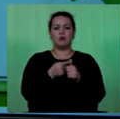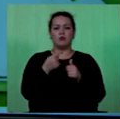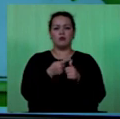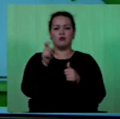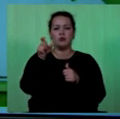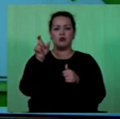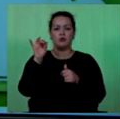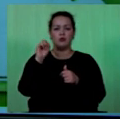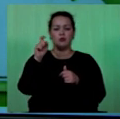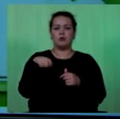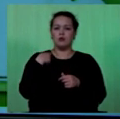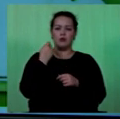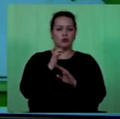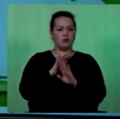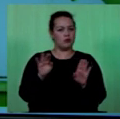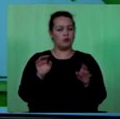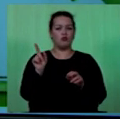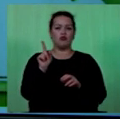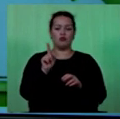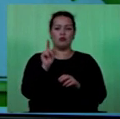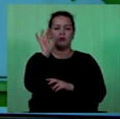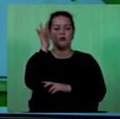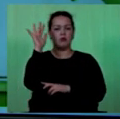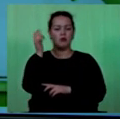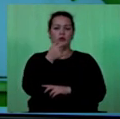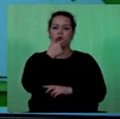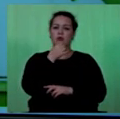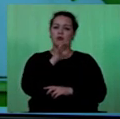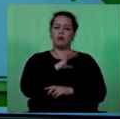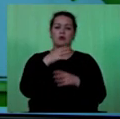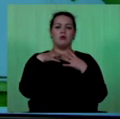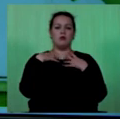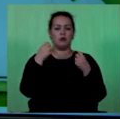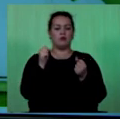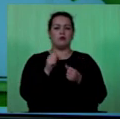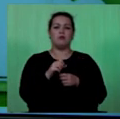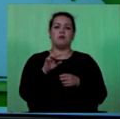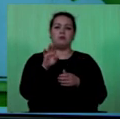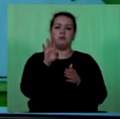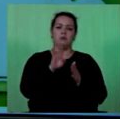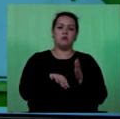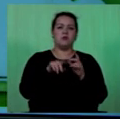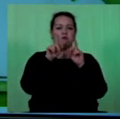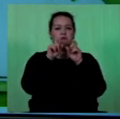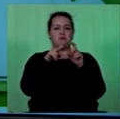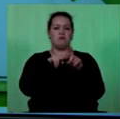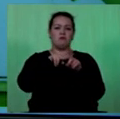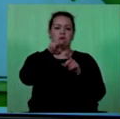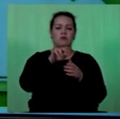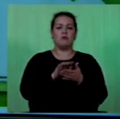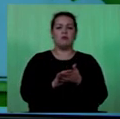их недаром. Чтобы лес красив был и здоров, без личинок вредных и